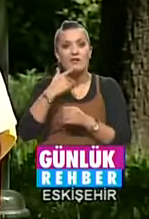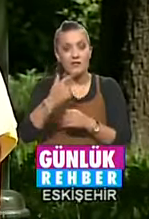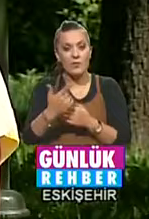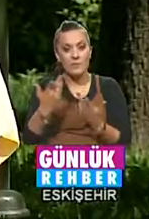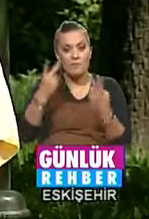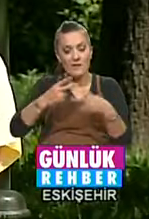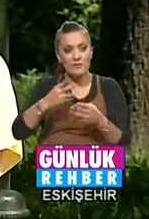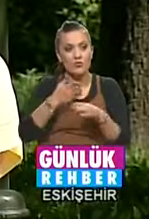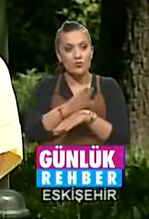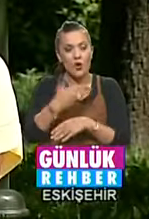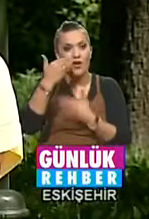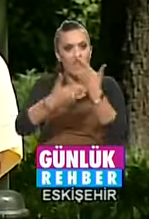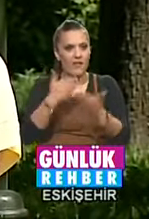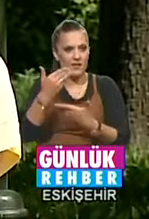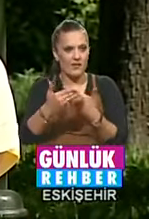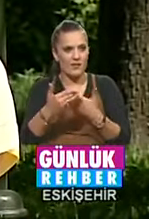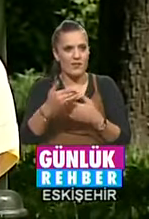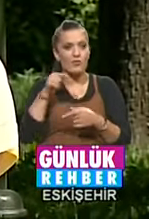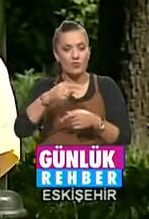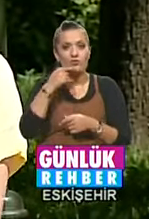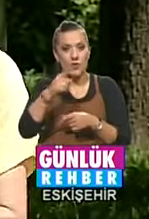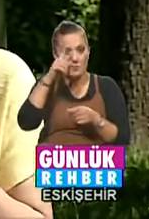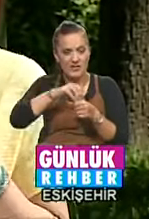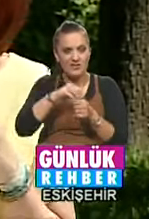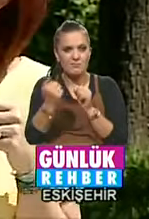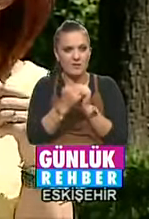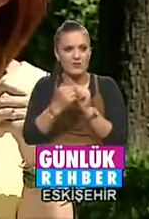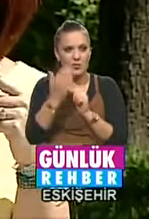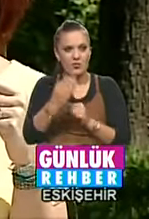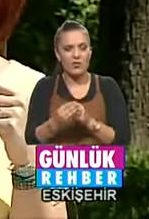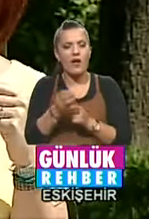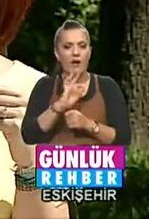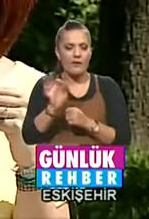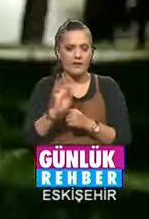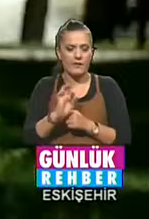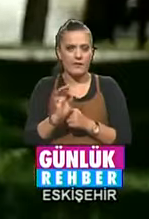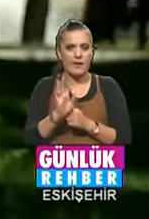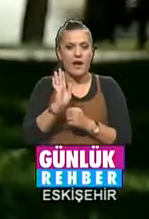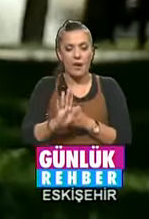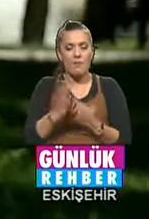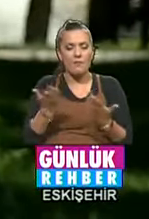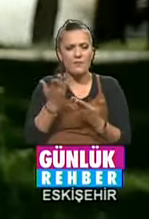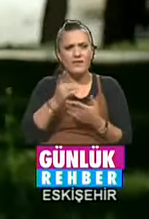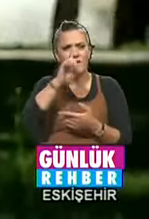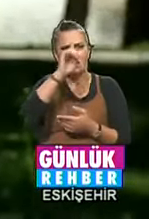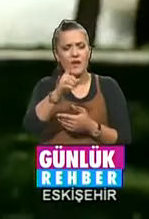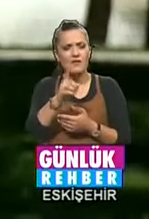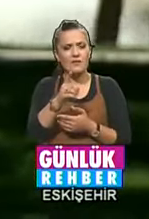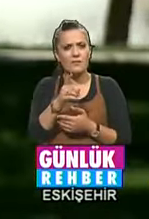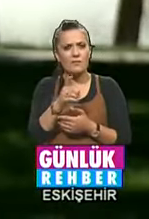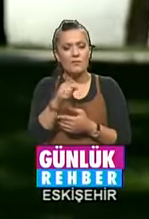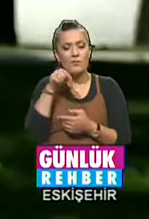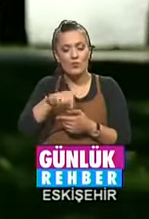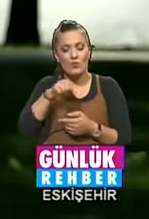ki mesajımızı doğru iletin. Evet. Bunu söylemek için bir araya, evet, geliyorlar. Evet, tamam, evet. Ama yani sadece